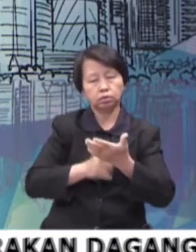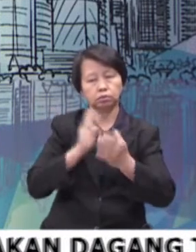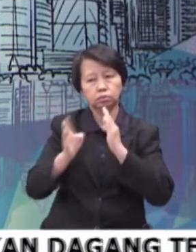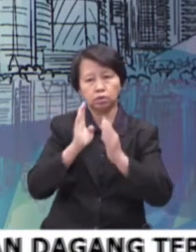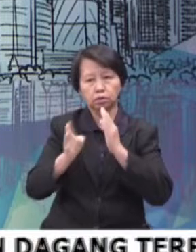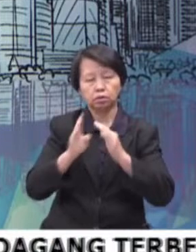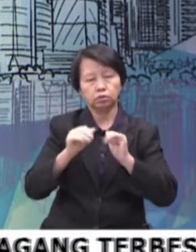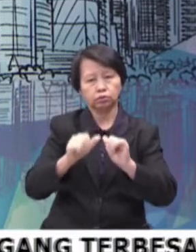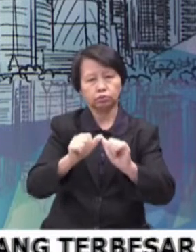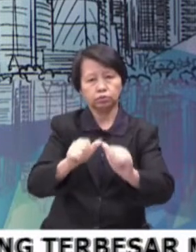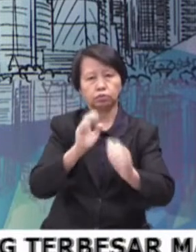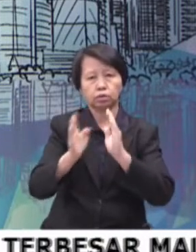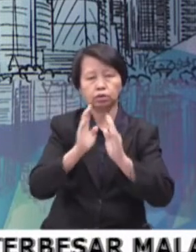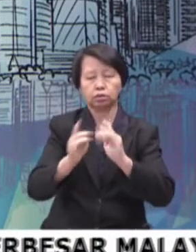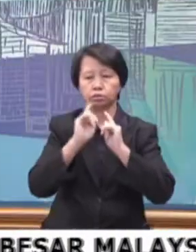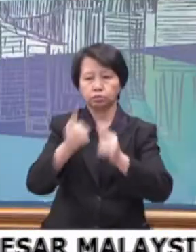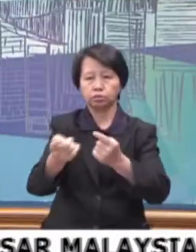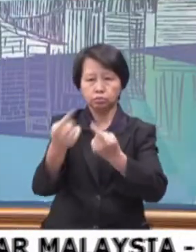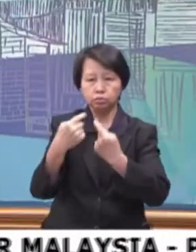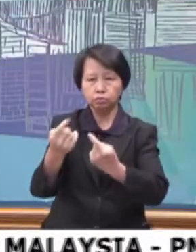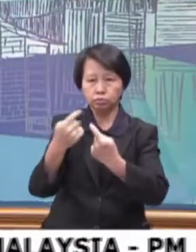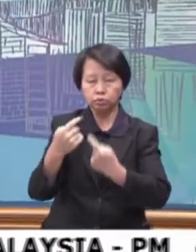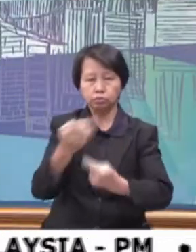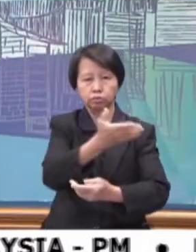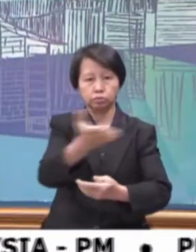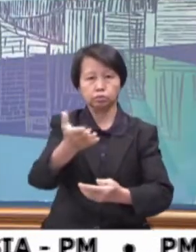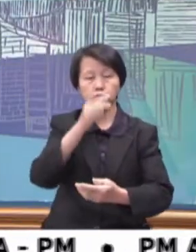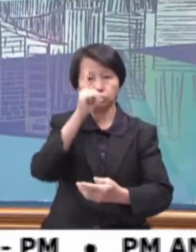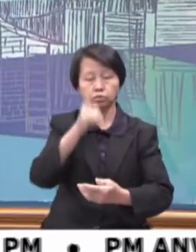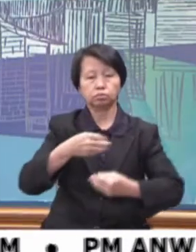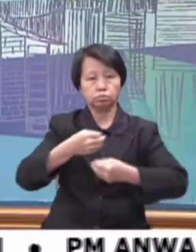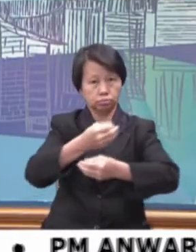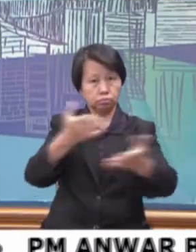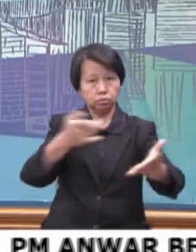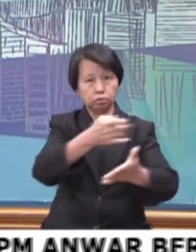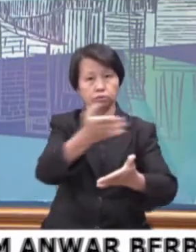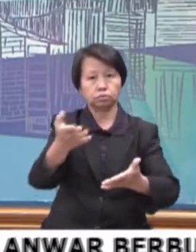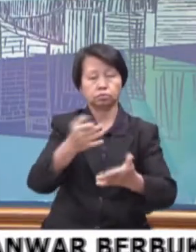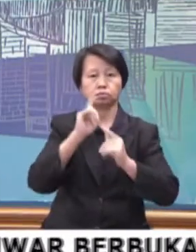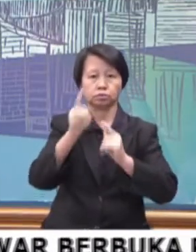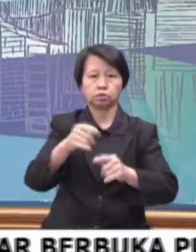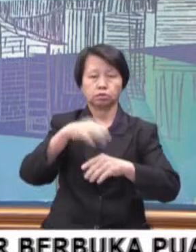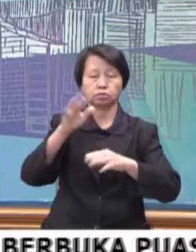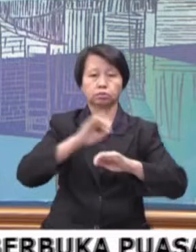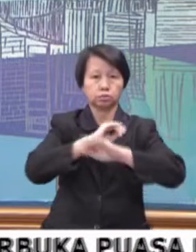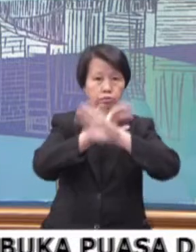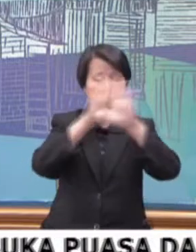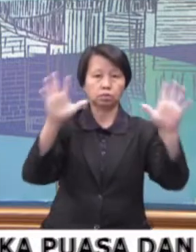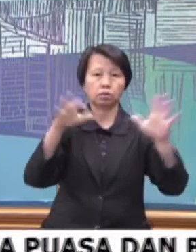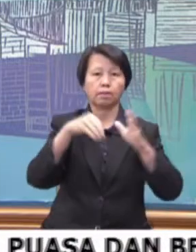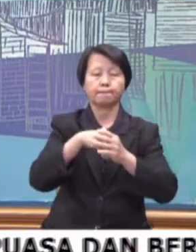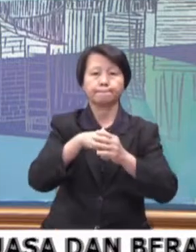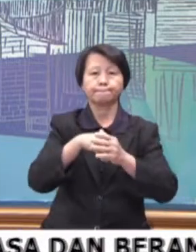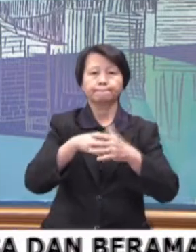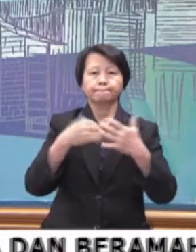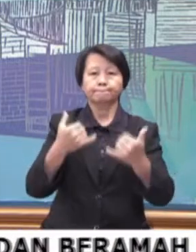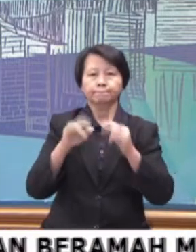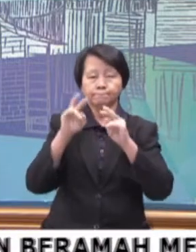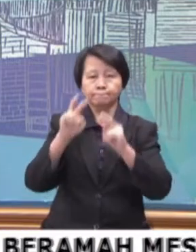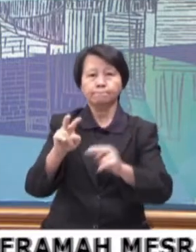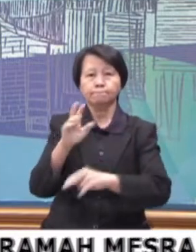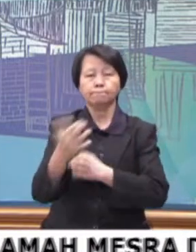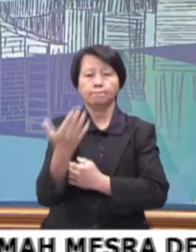dan terus dibahaskan dan juga jawabannya terima untuk anda sudah tentu memberi kepada jawaban yang lebih jelas dalam ee sesinya ada Sedang